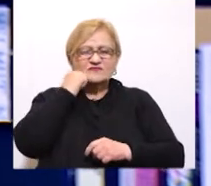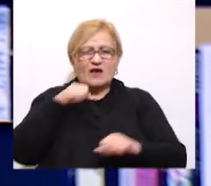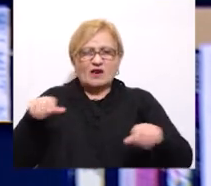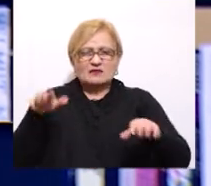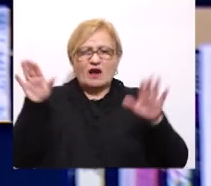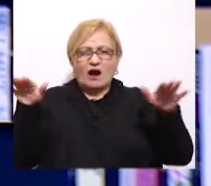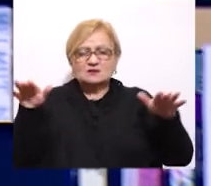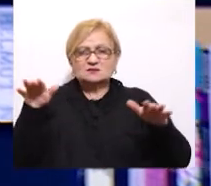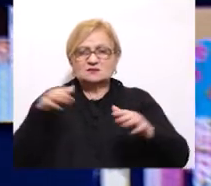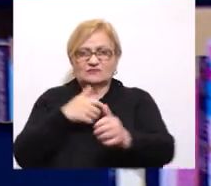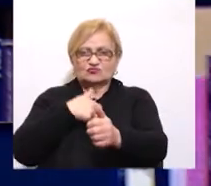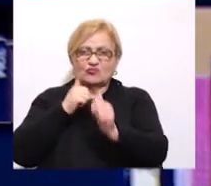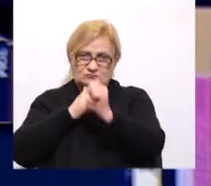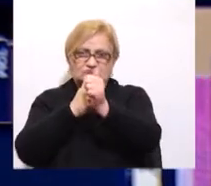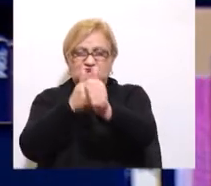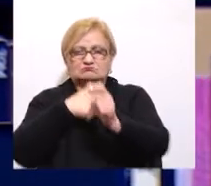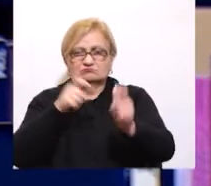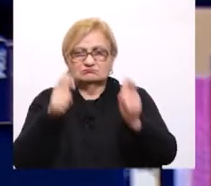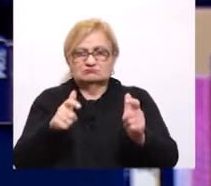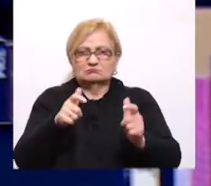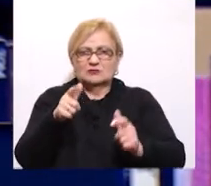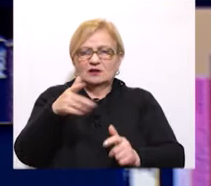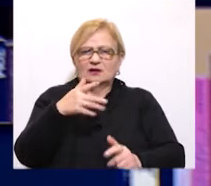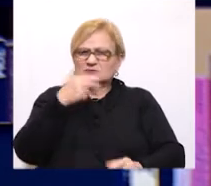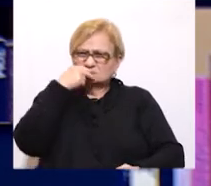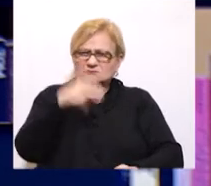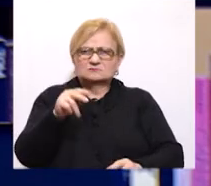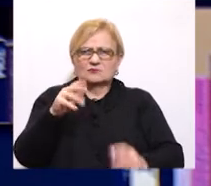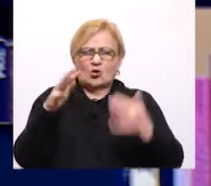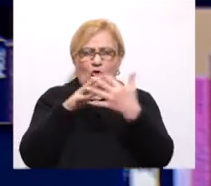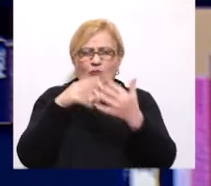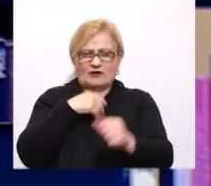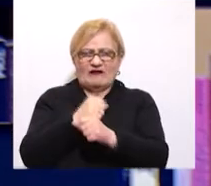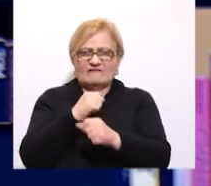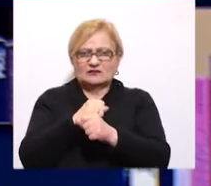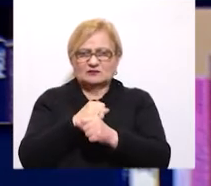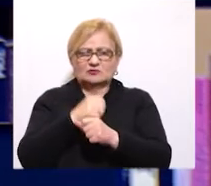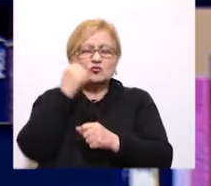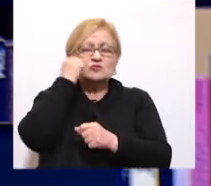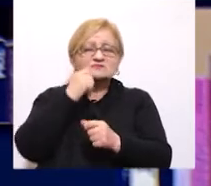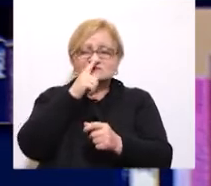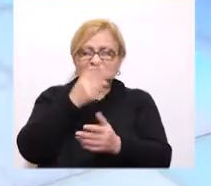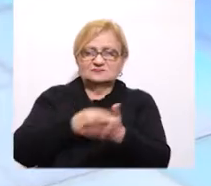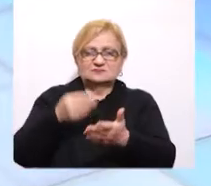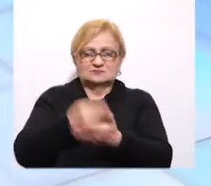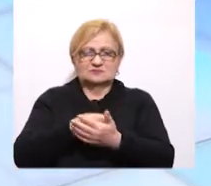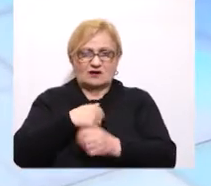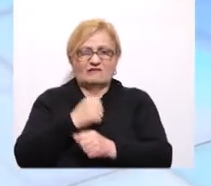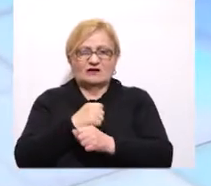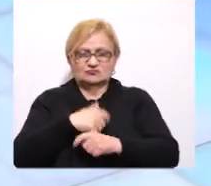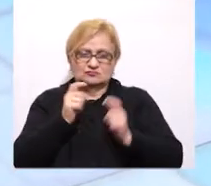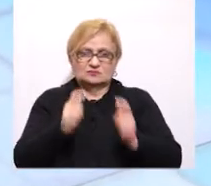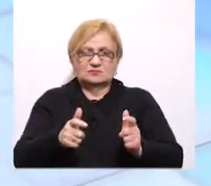მიუყვეთ შევარდნულადო. ფიცხელი ომი ავსტეხოთ, საქები ძველებურადო.